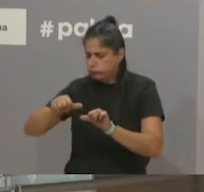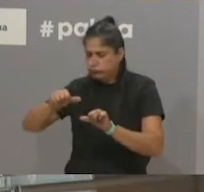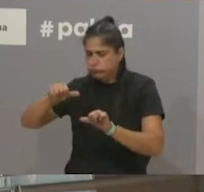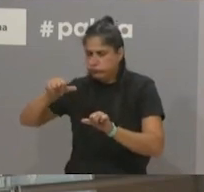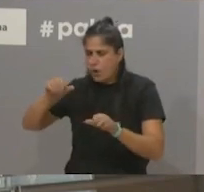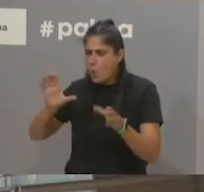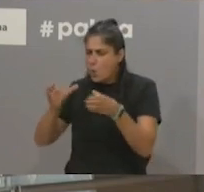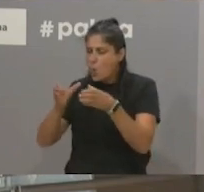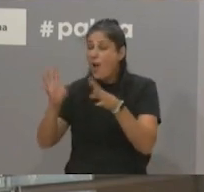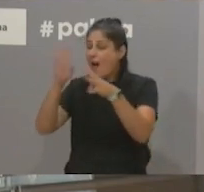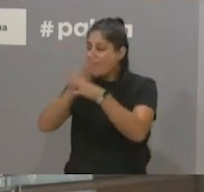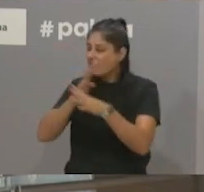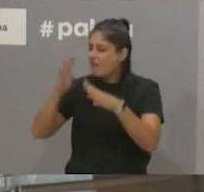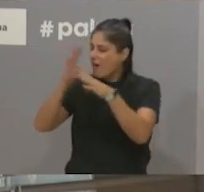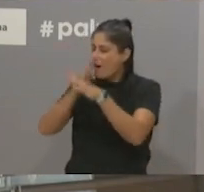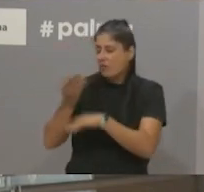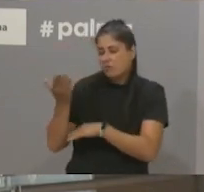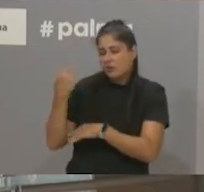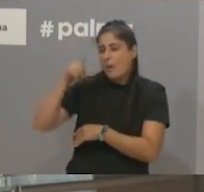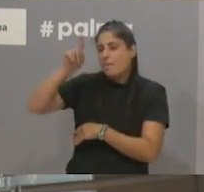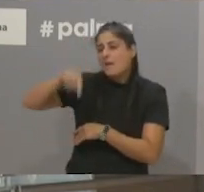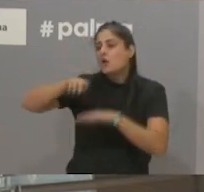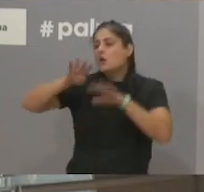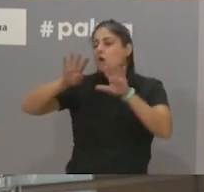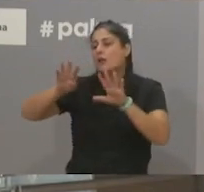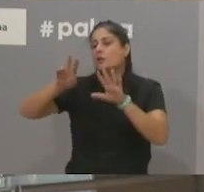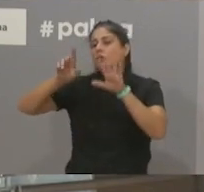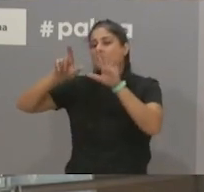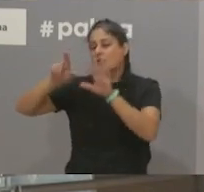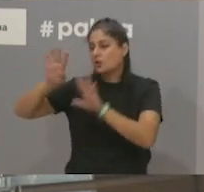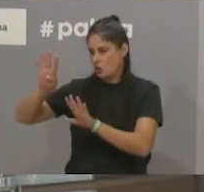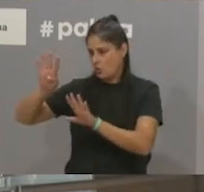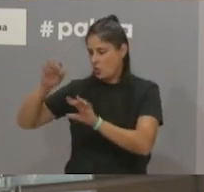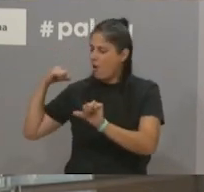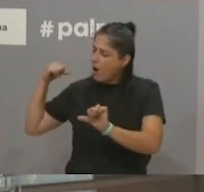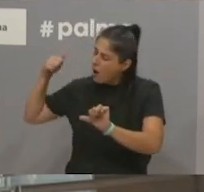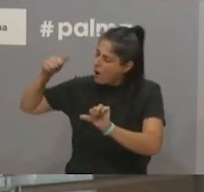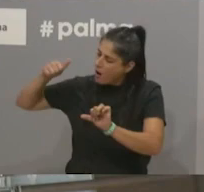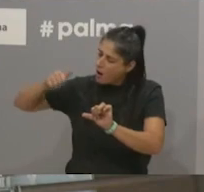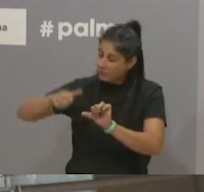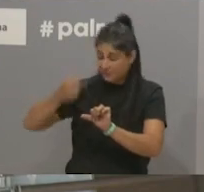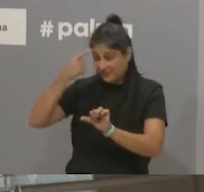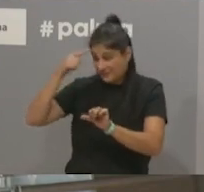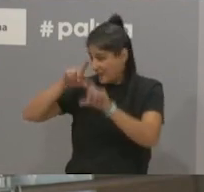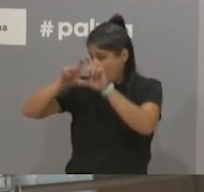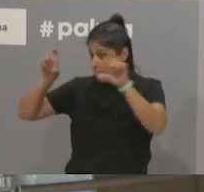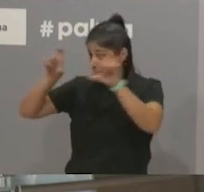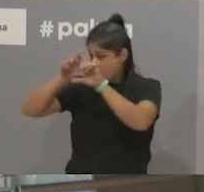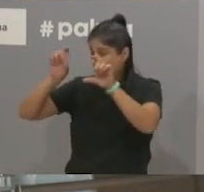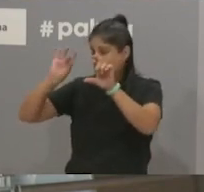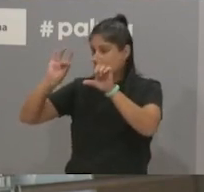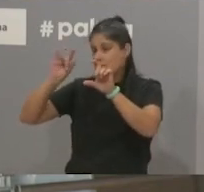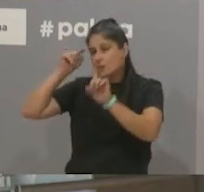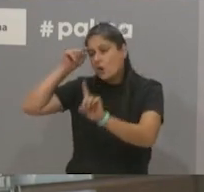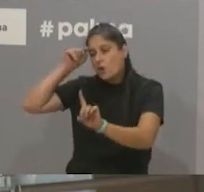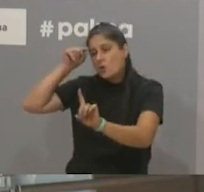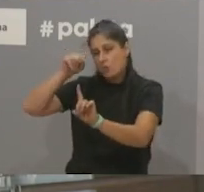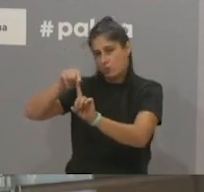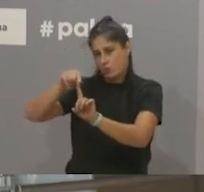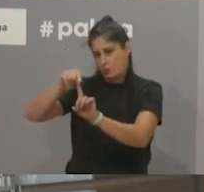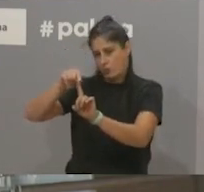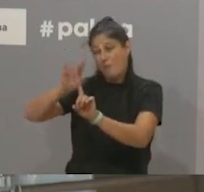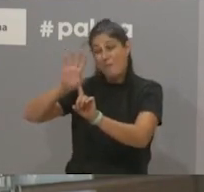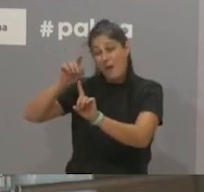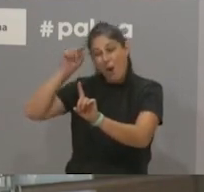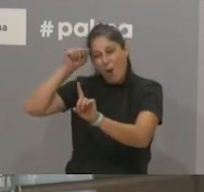govern municipals des de 1979. Entenent que se tracta d'una empresa, que una tasca que ens concerneix a